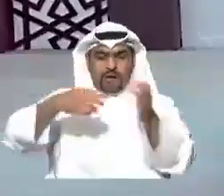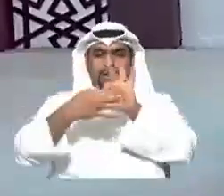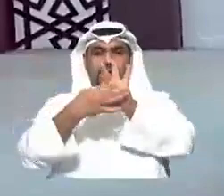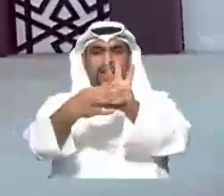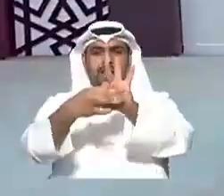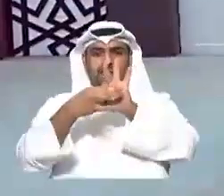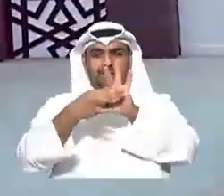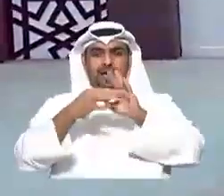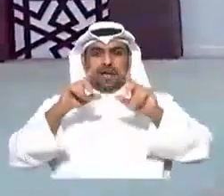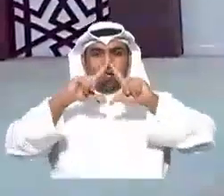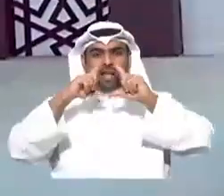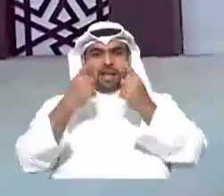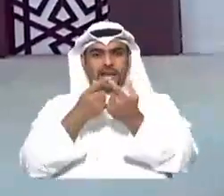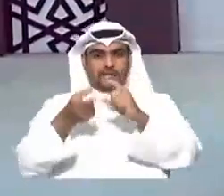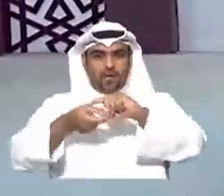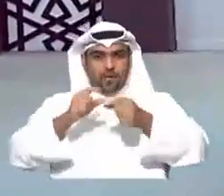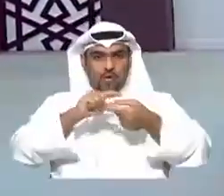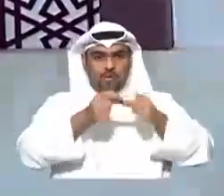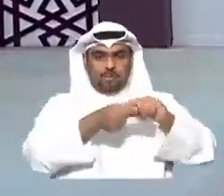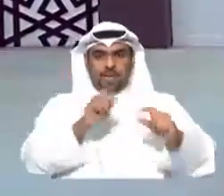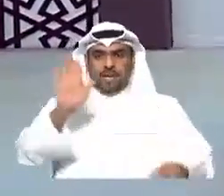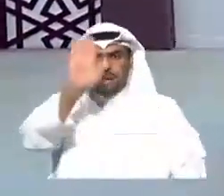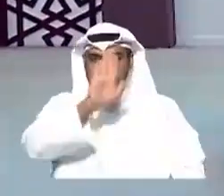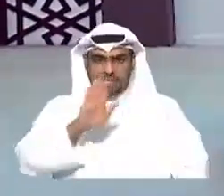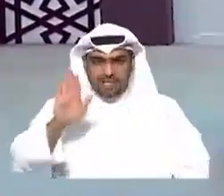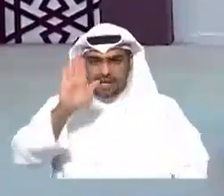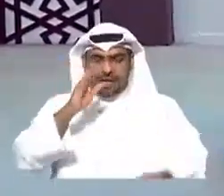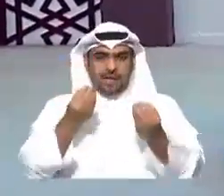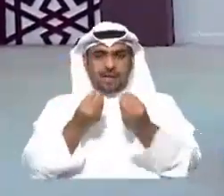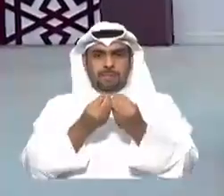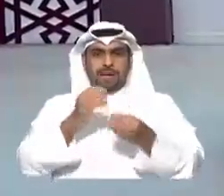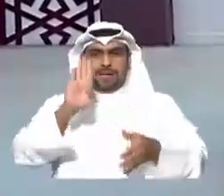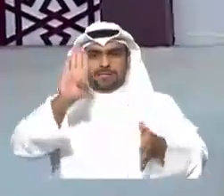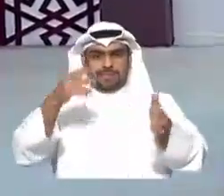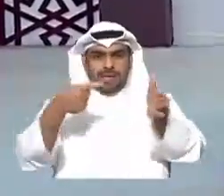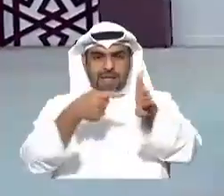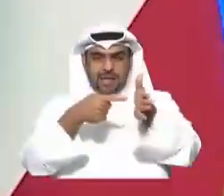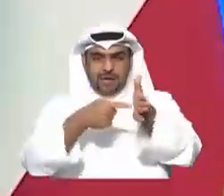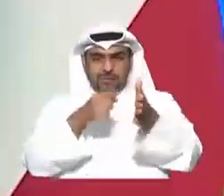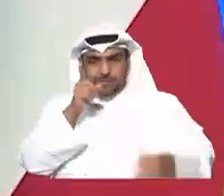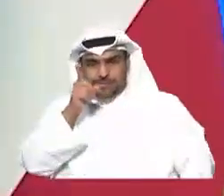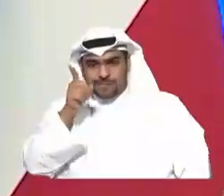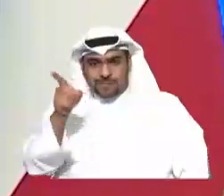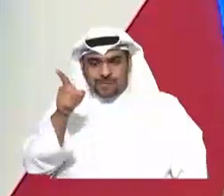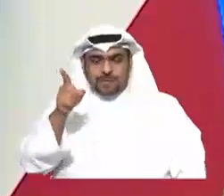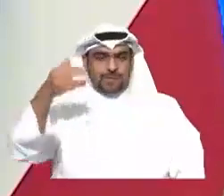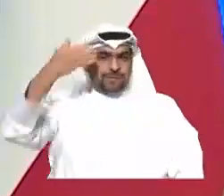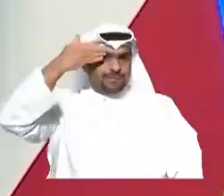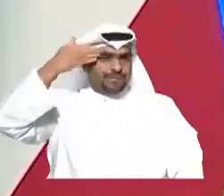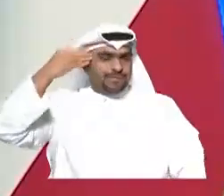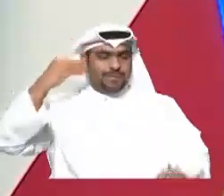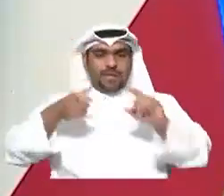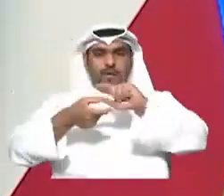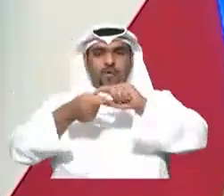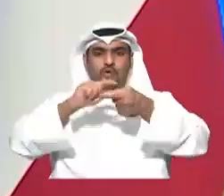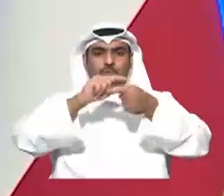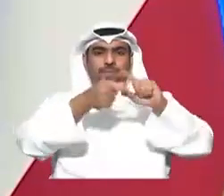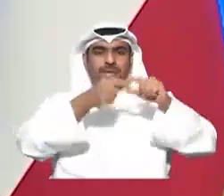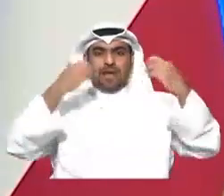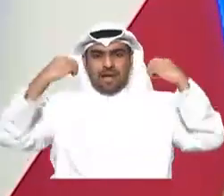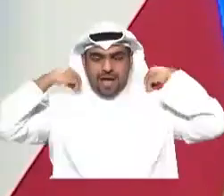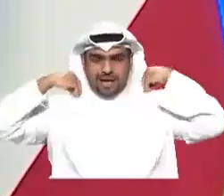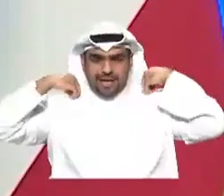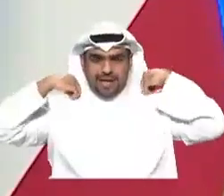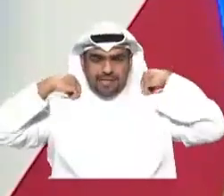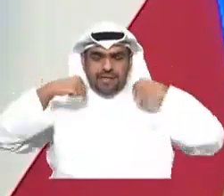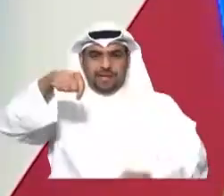بين اللجان الأولمبية الآسيوية والأكاديمية الأولمبية الدولية. رؤساء اللجان الأولمبية اعتمدوا خلال اجتماعهم